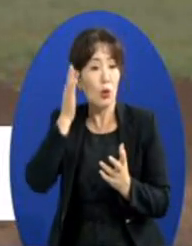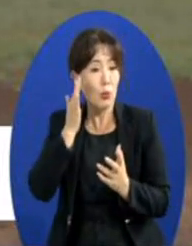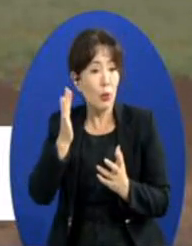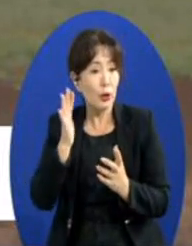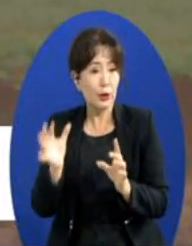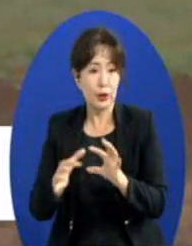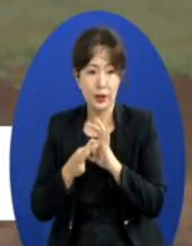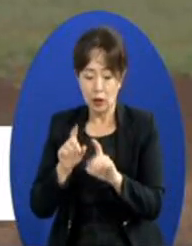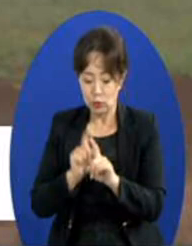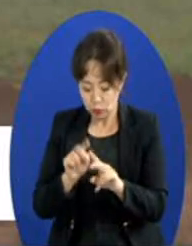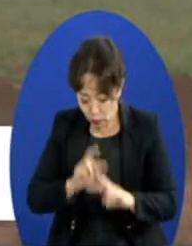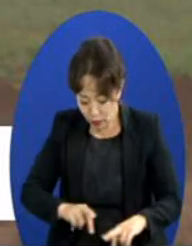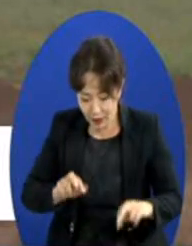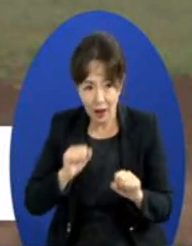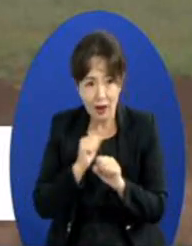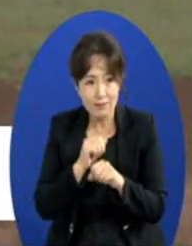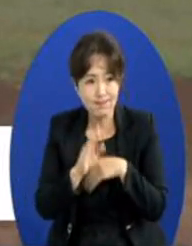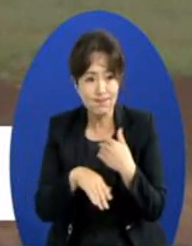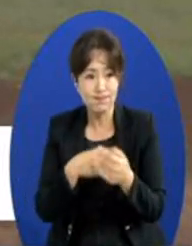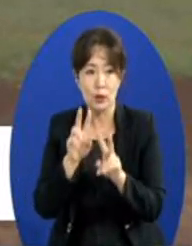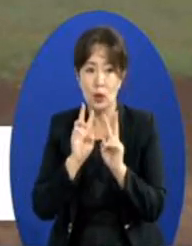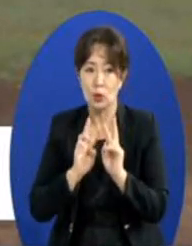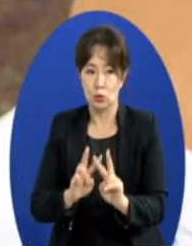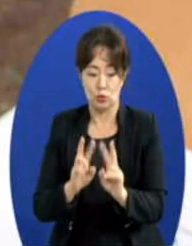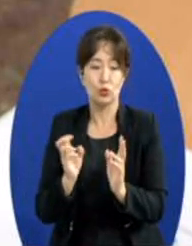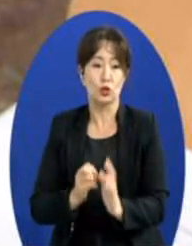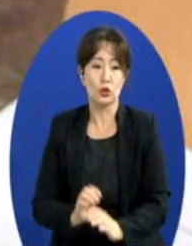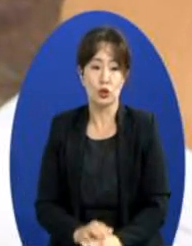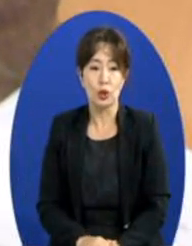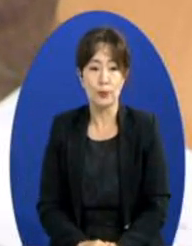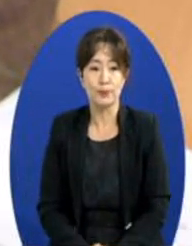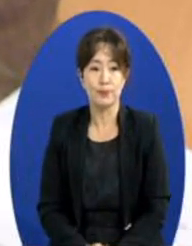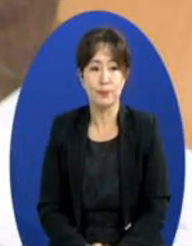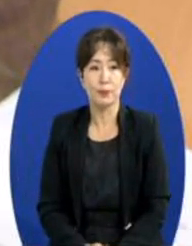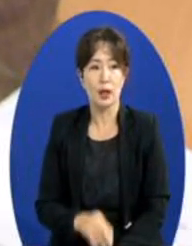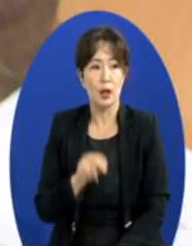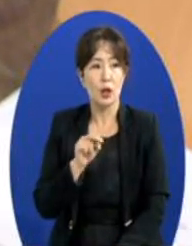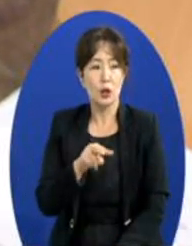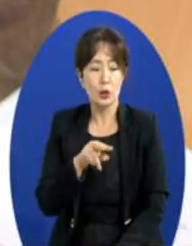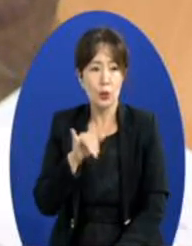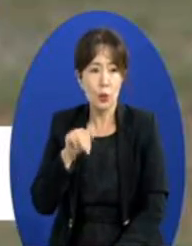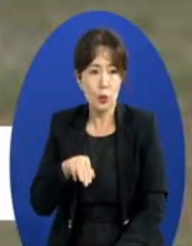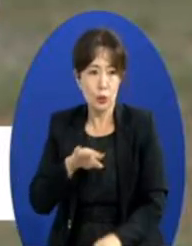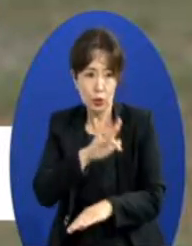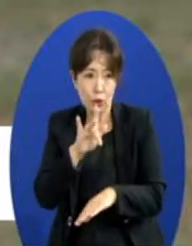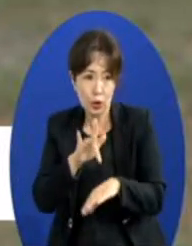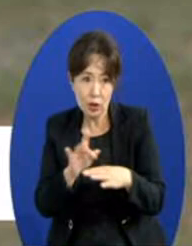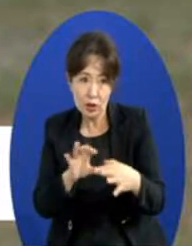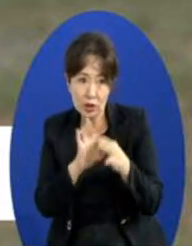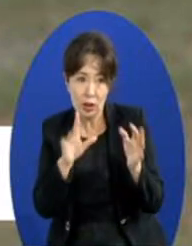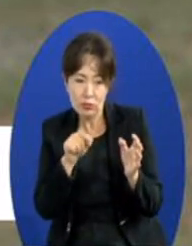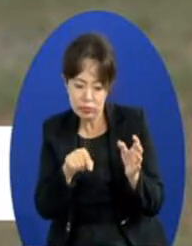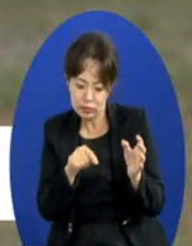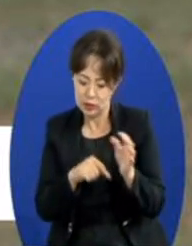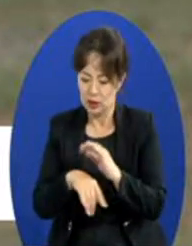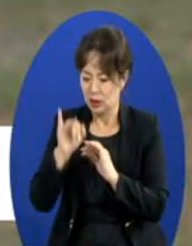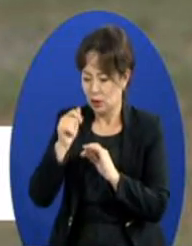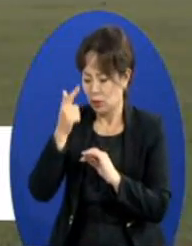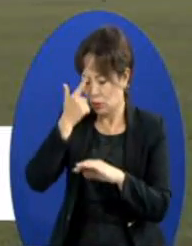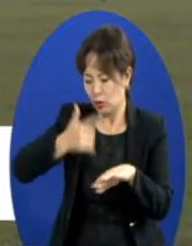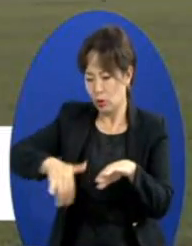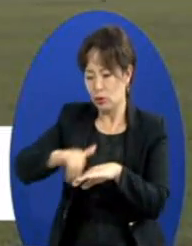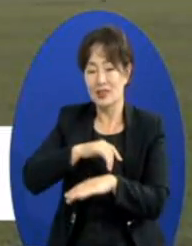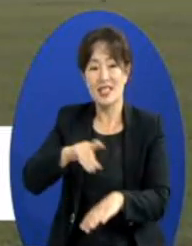бодлогоор энийг бол одоо цааш нь судалгааны ажлыг үргэлжлүүлж явуулах ёстой. Сууд хотыг илрүүлээд байгаа орхны хөндийн сав газар нь их Монгол улсын